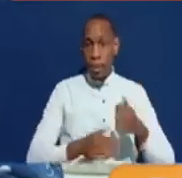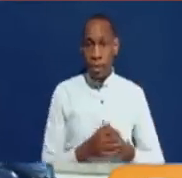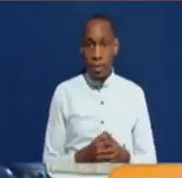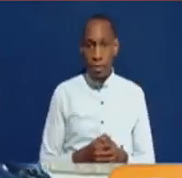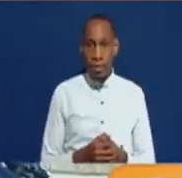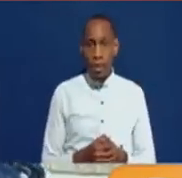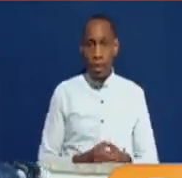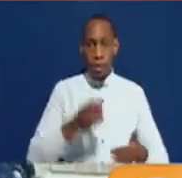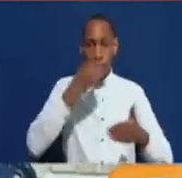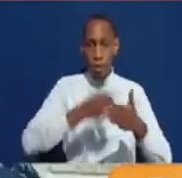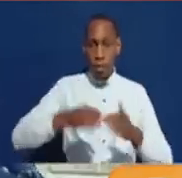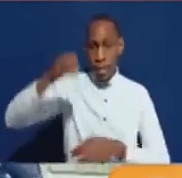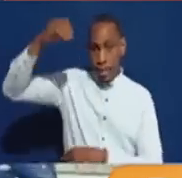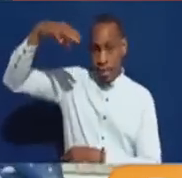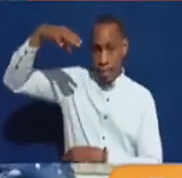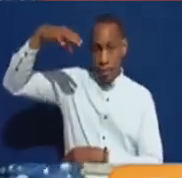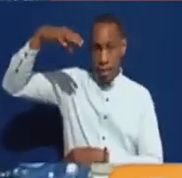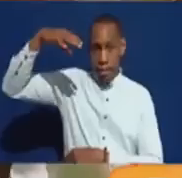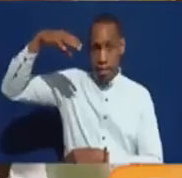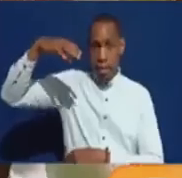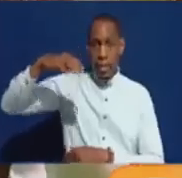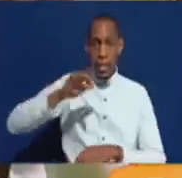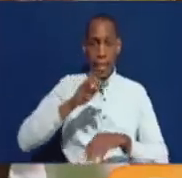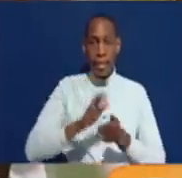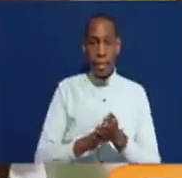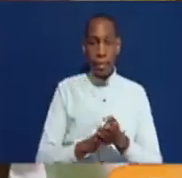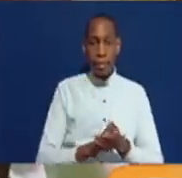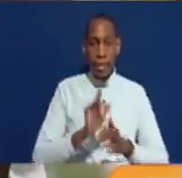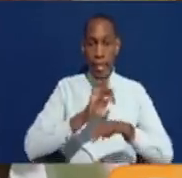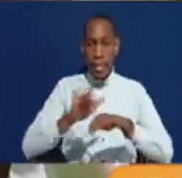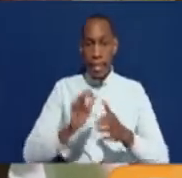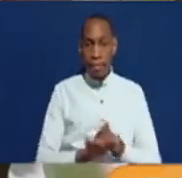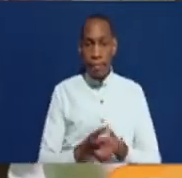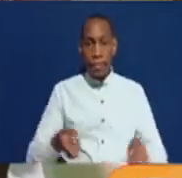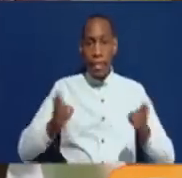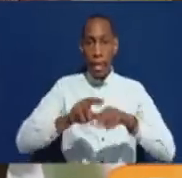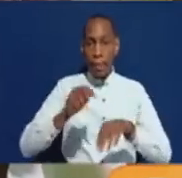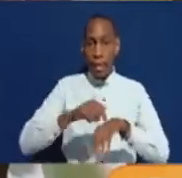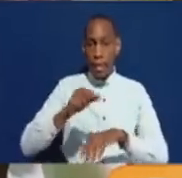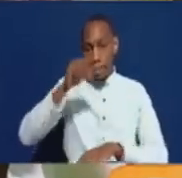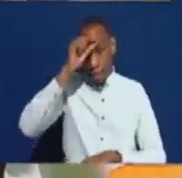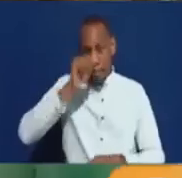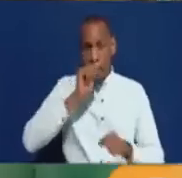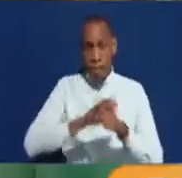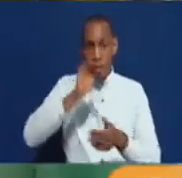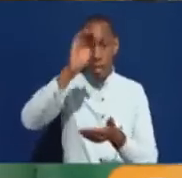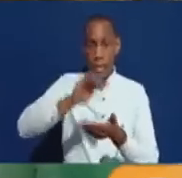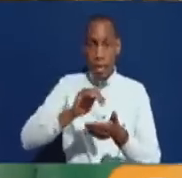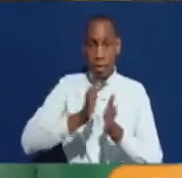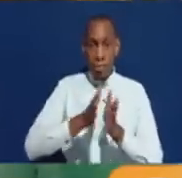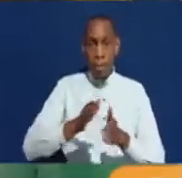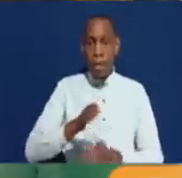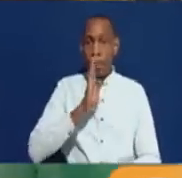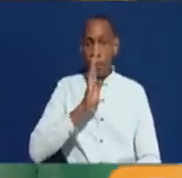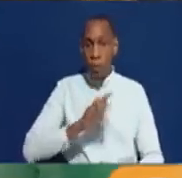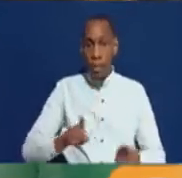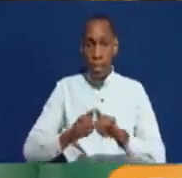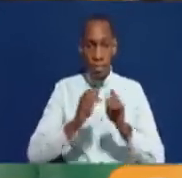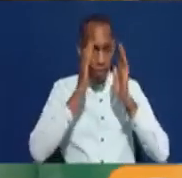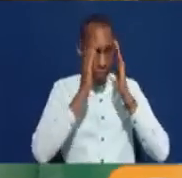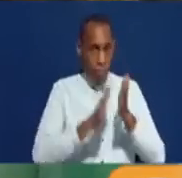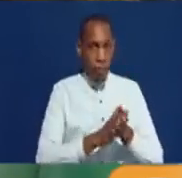have tariffs that are sensitive. Haya yanajiri huku serikali ikiahidi kupunguza mikopo ya umma na badala yake